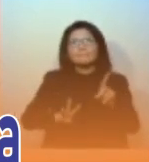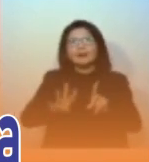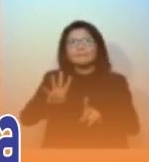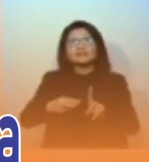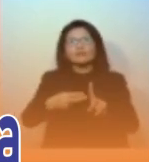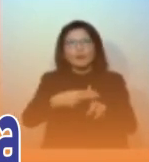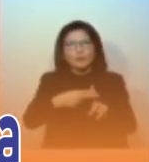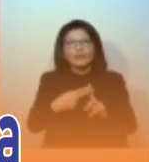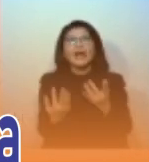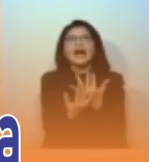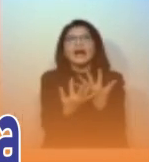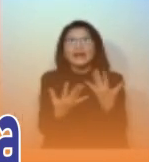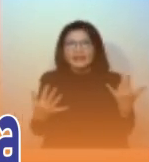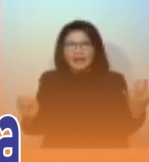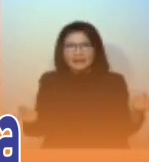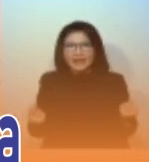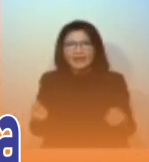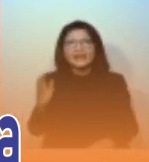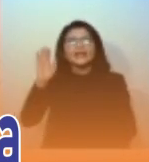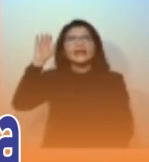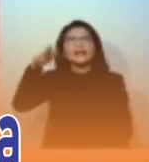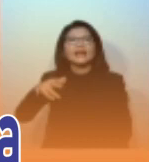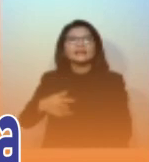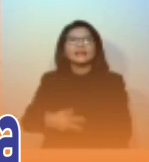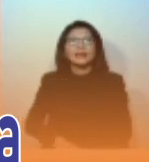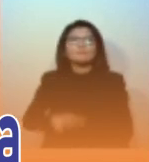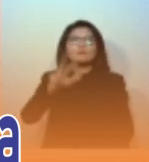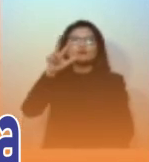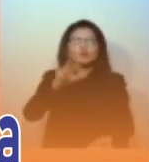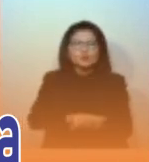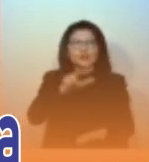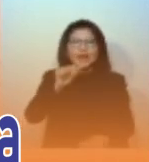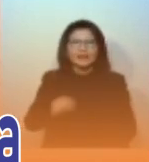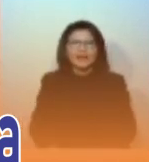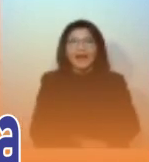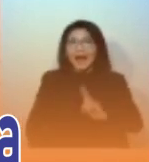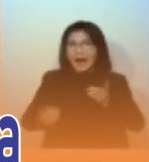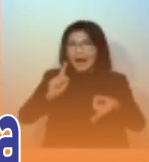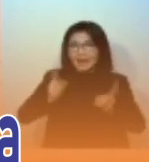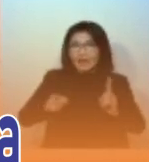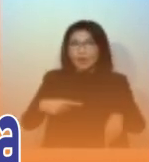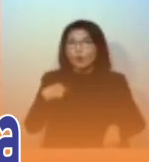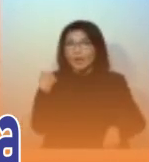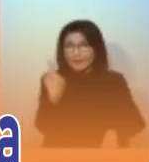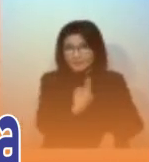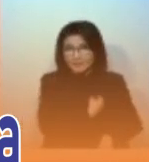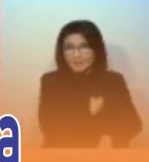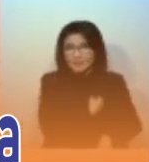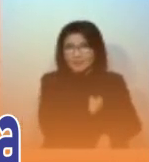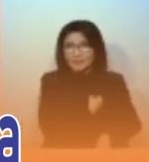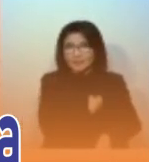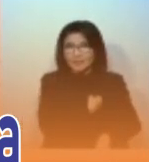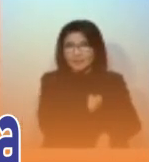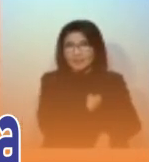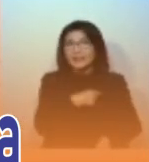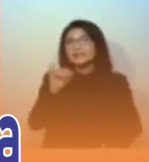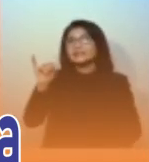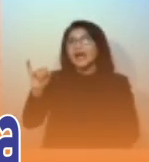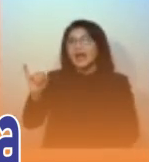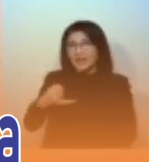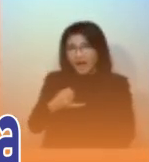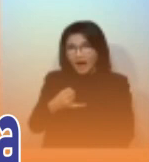Februari, rakyat yang akan mengambil keputusan. Kalau kami tidak